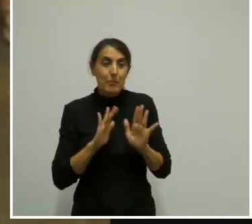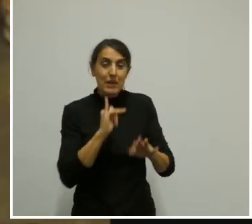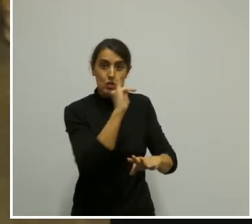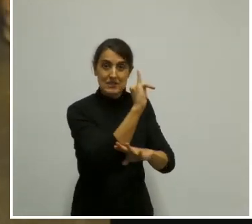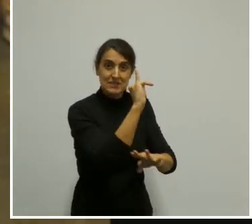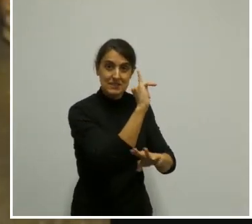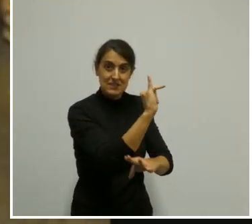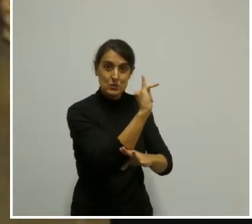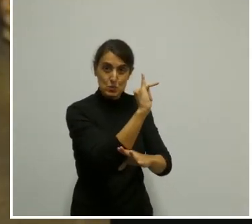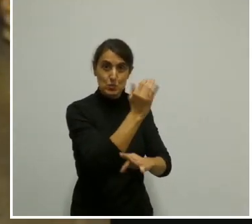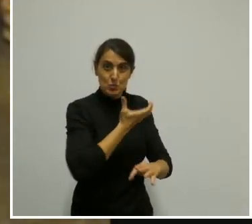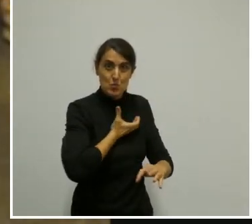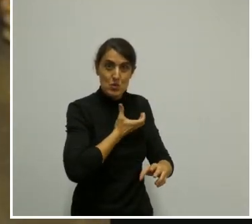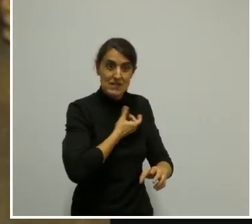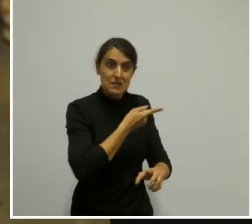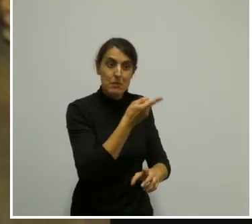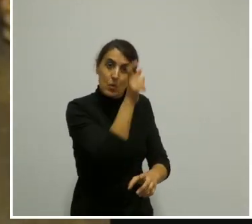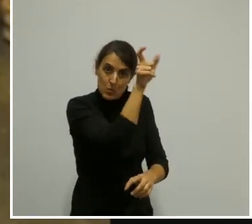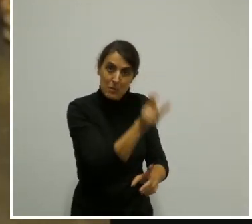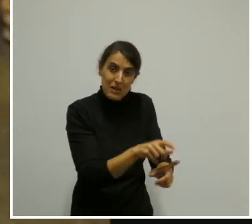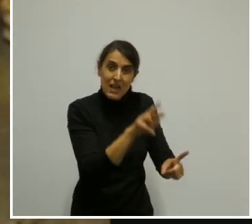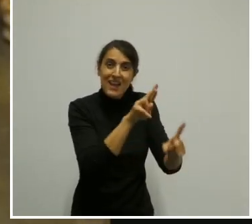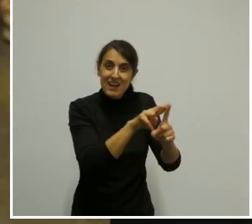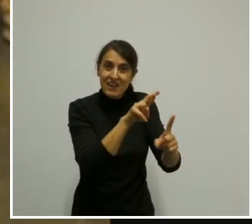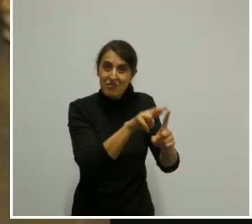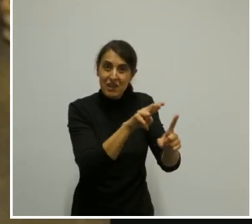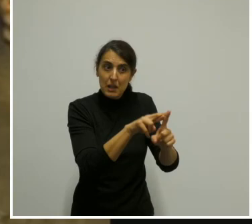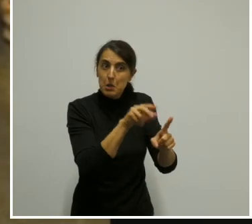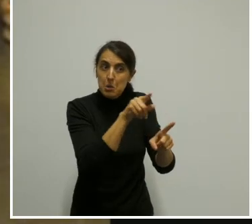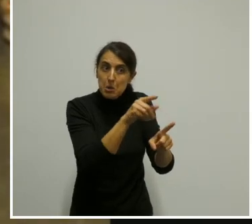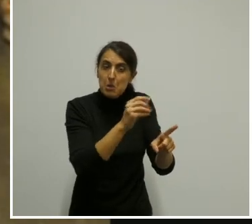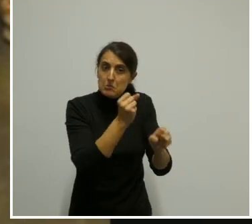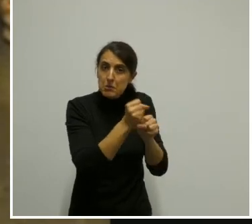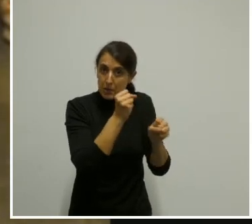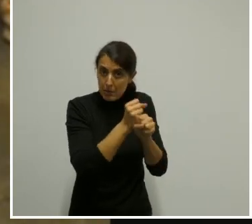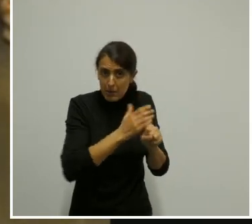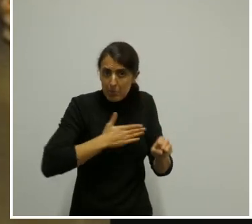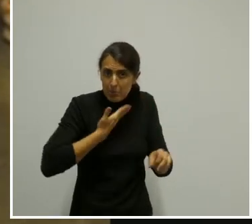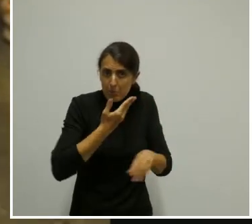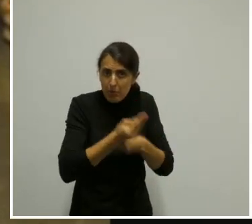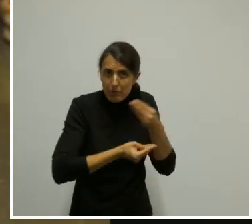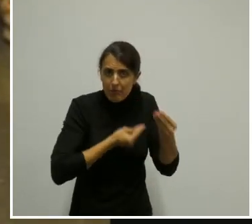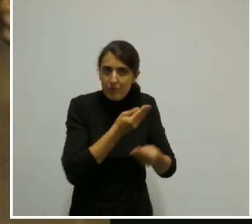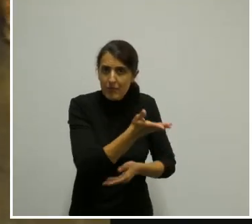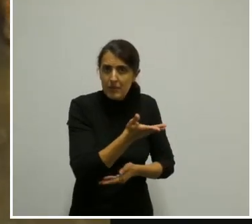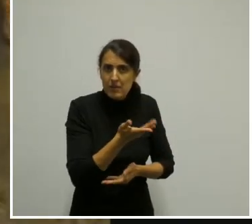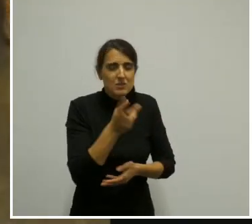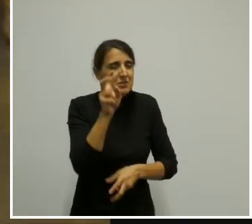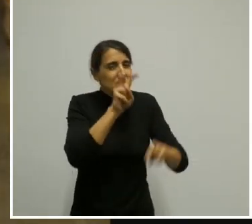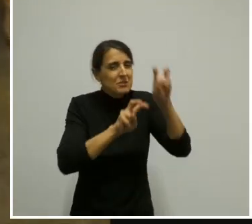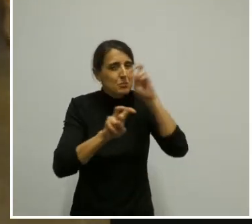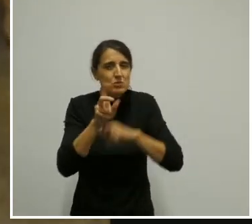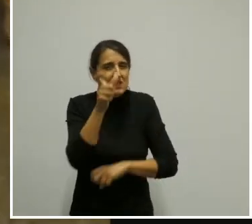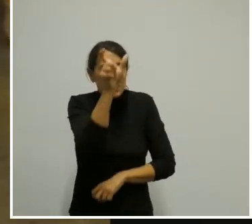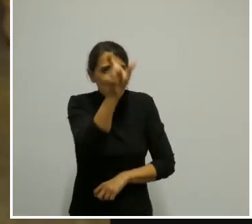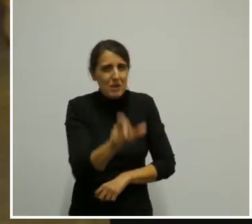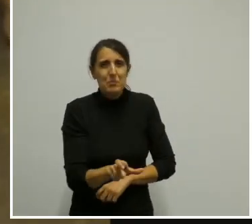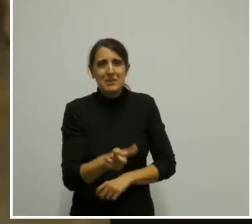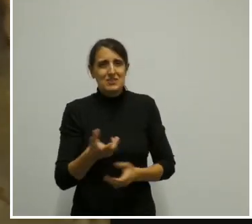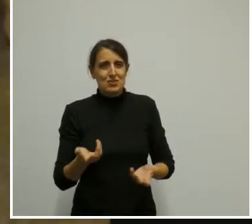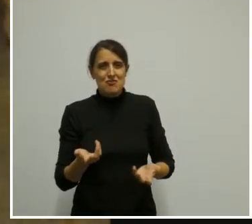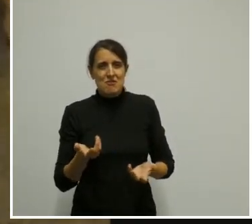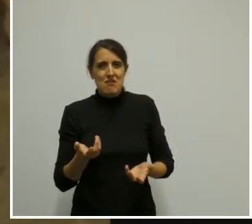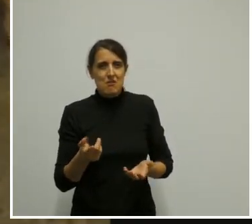una referent que podria fer aquesta tasca. O sigui que és qüestió de buscar una persona que lideri, perquè